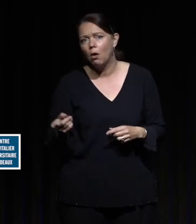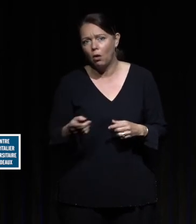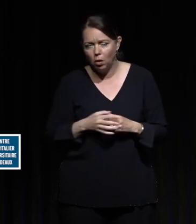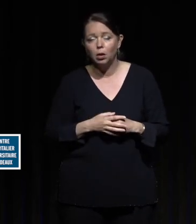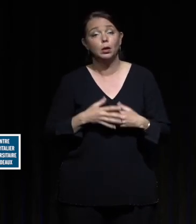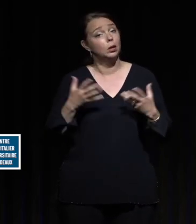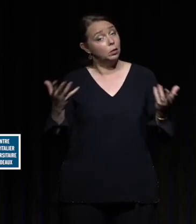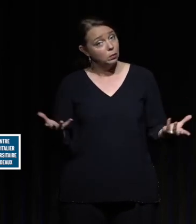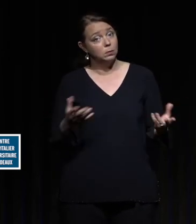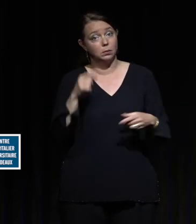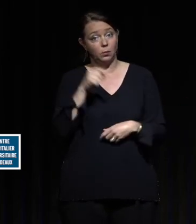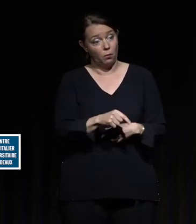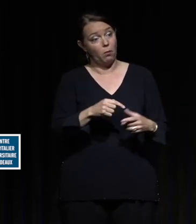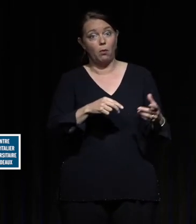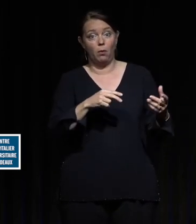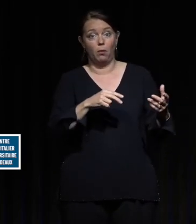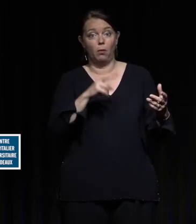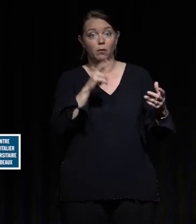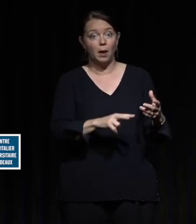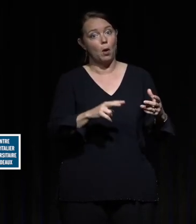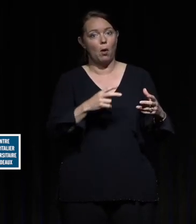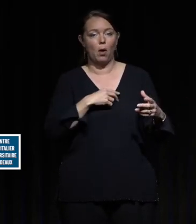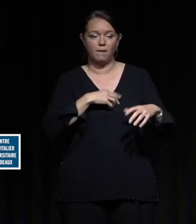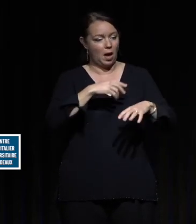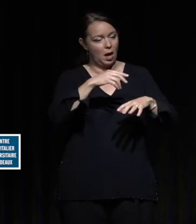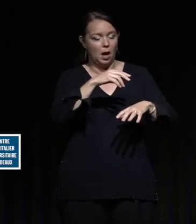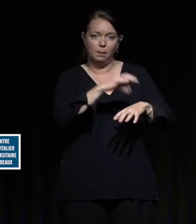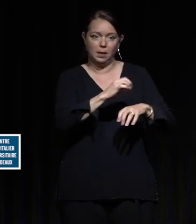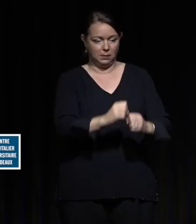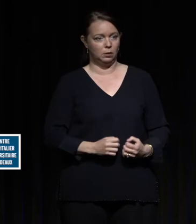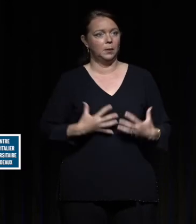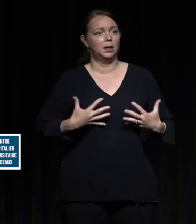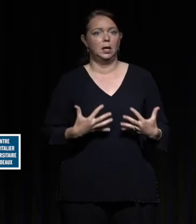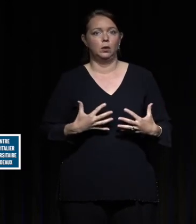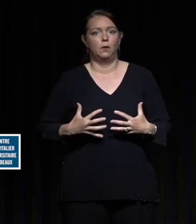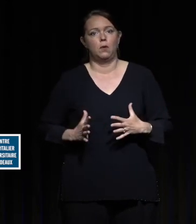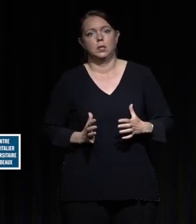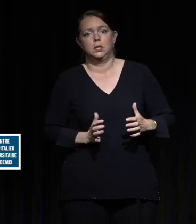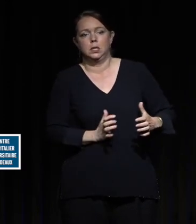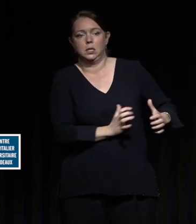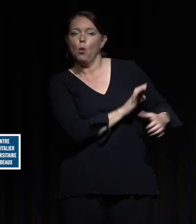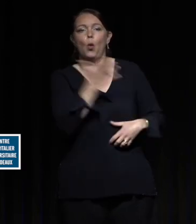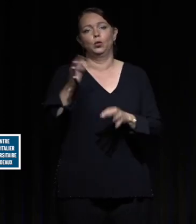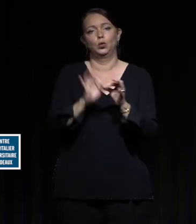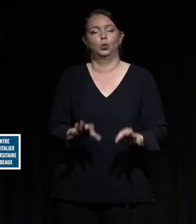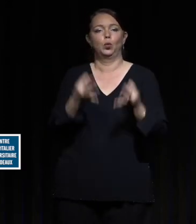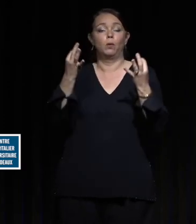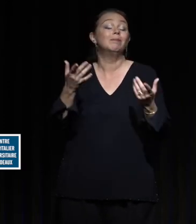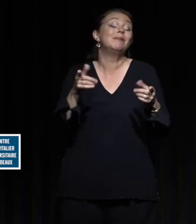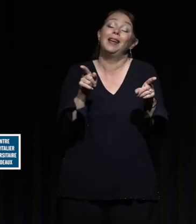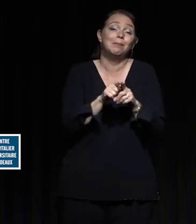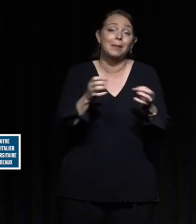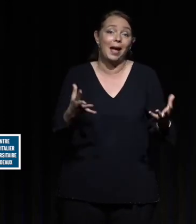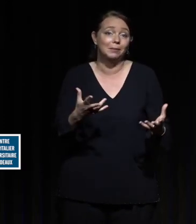Et effectivement, il faut sortir des barbelés de l'endométriose pour arriver à d'autres solutions. Mais ça, encore une fois, je suis pas compétent. Si c'était